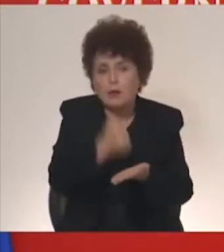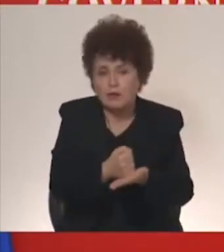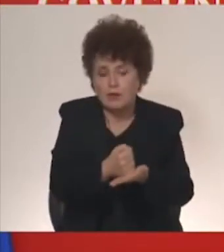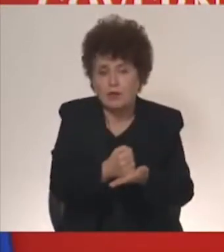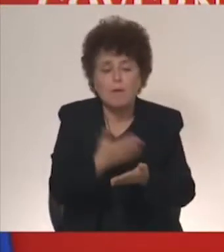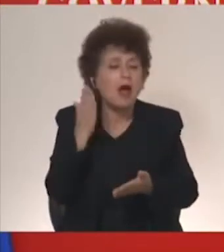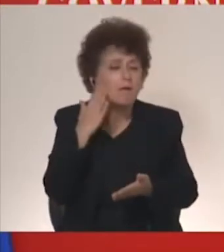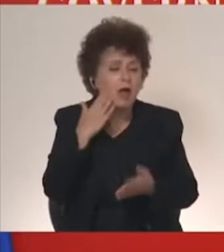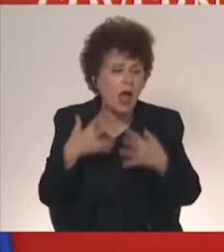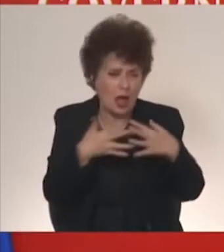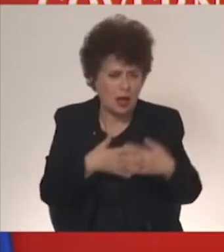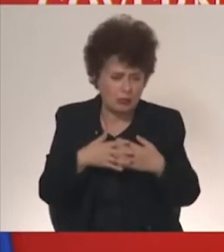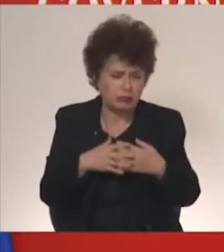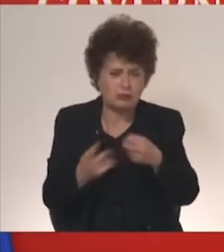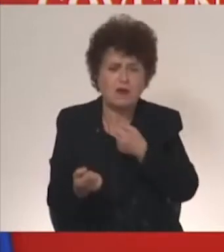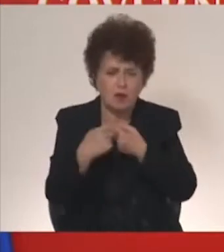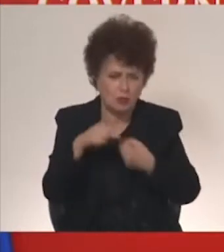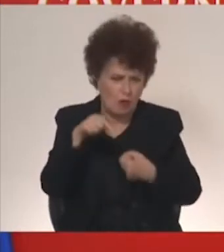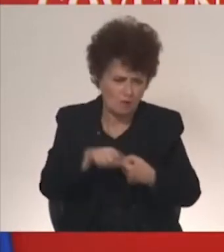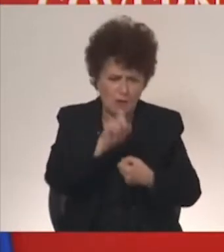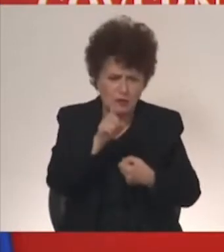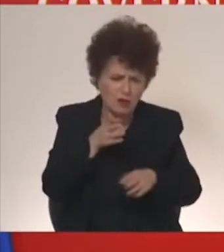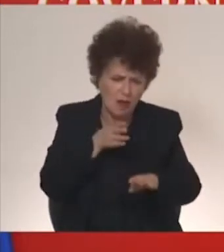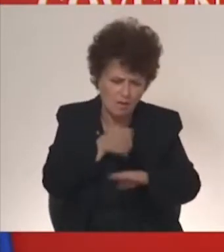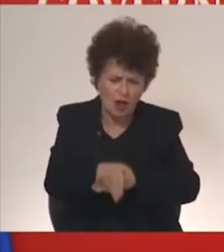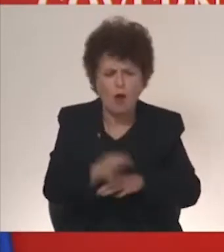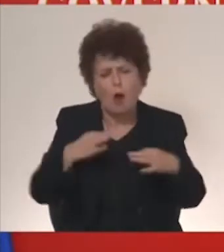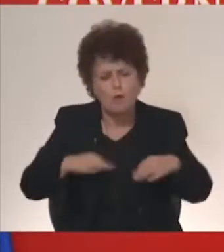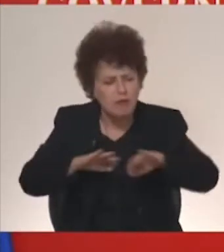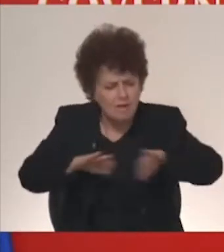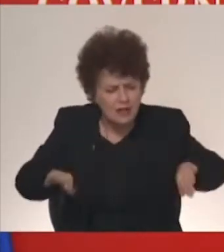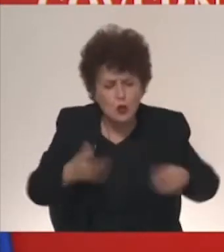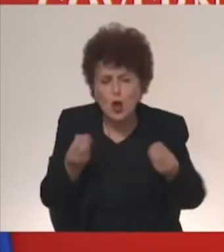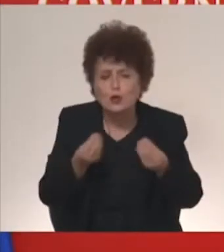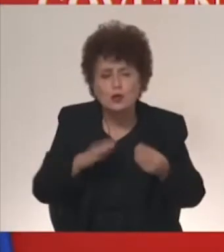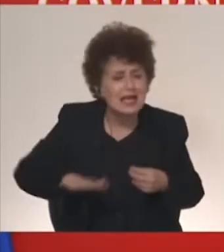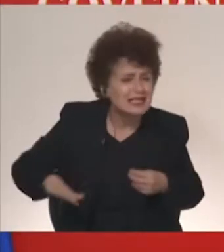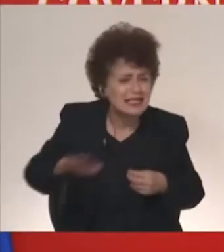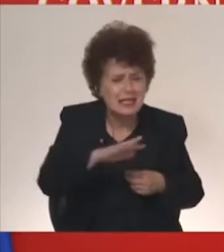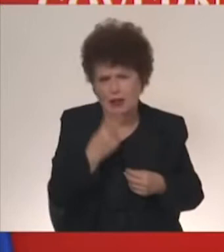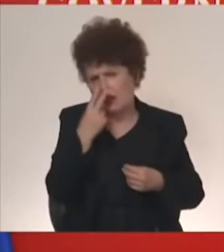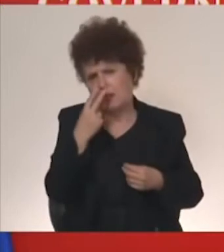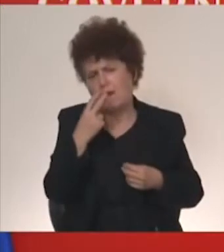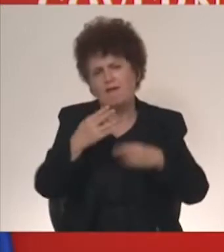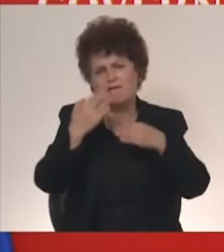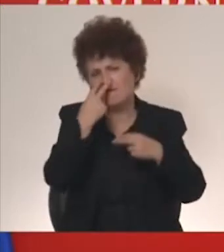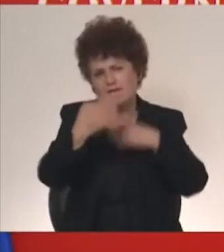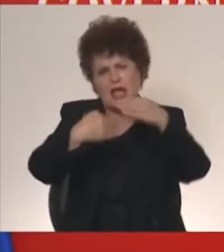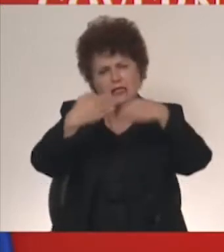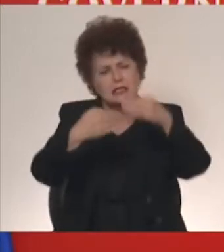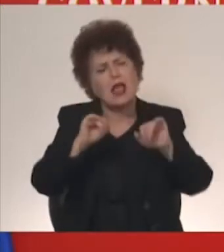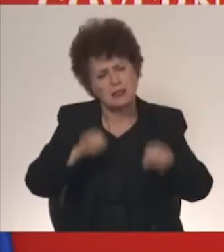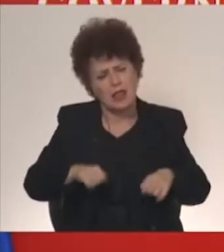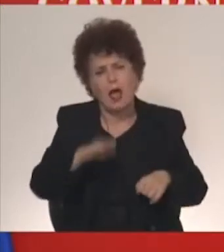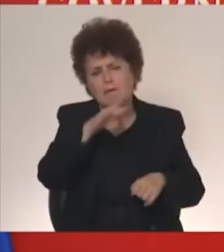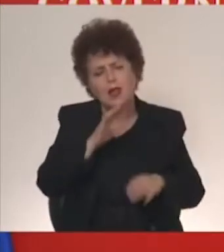SBA do të kyçet në këtë çështje dhe bisedimet, sepse të gjithë ndajmë vizionin e një që Maqedonia e Veriut të merë vendin e